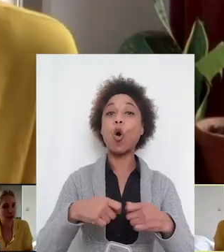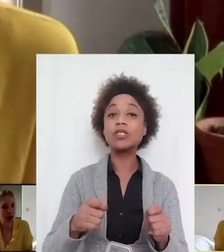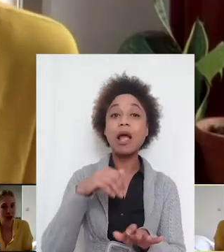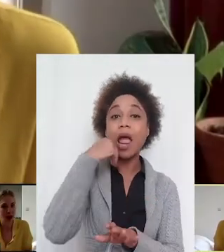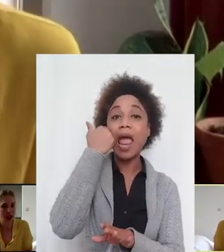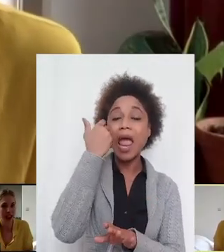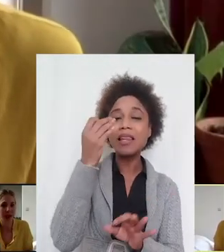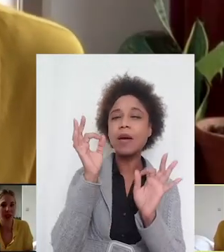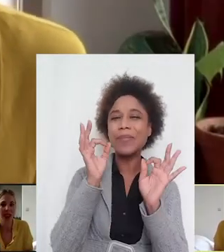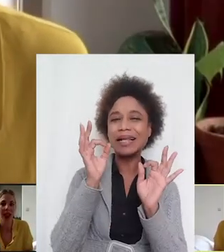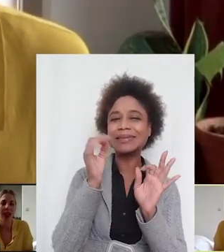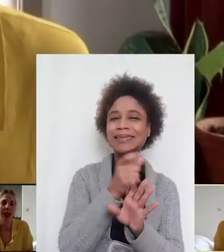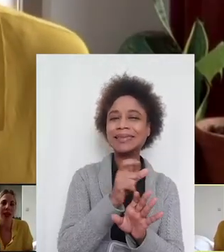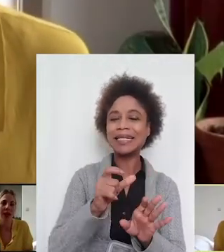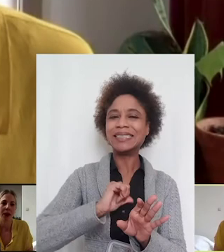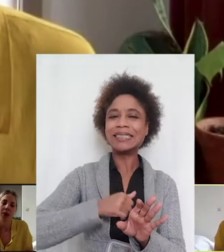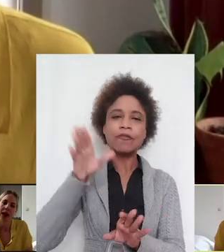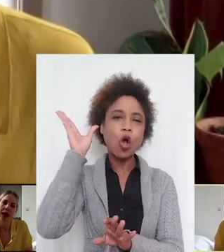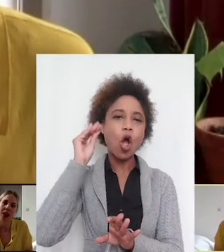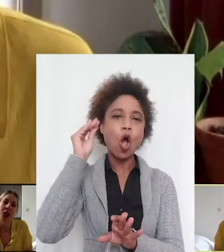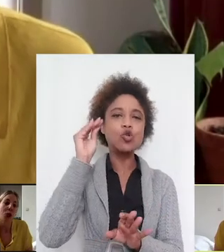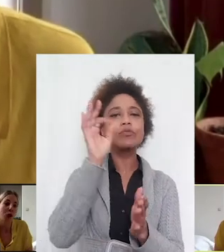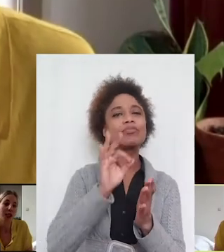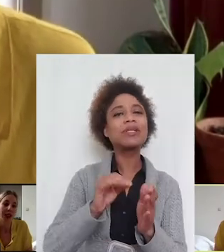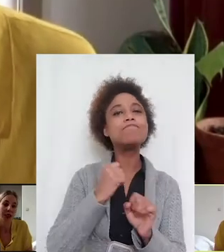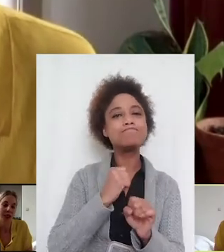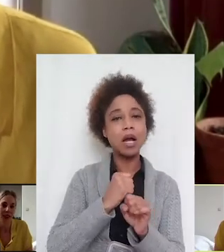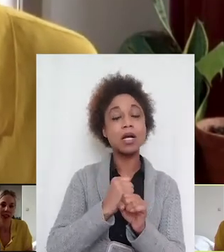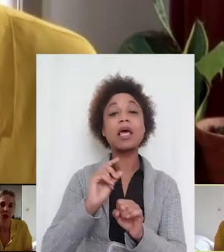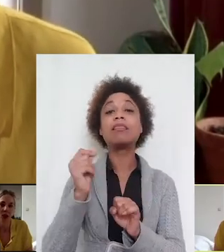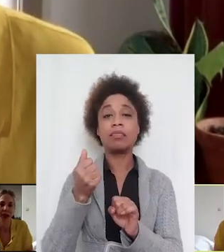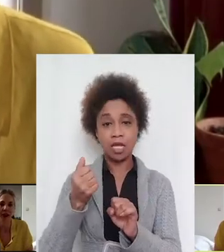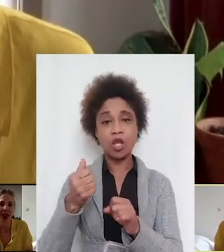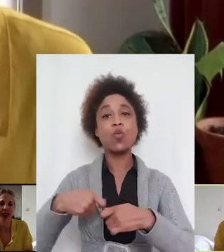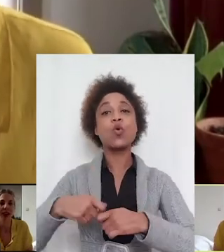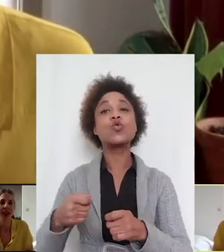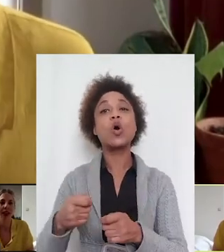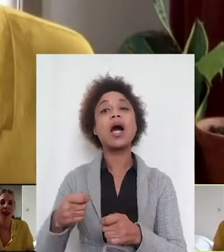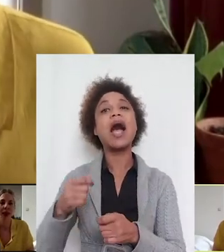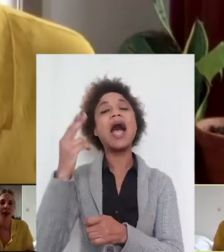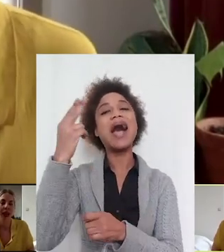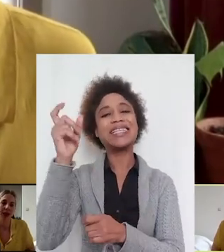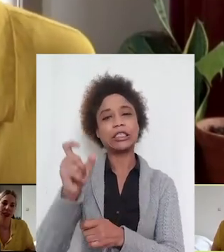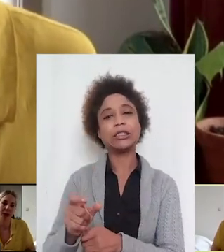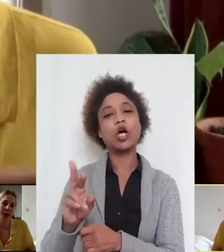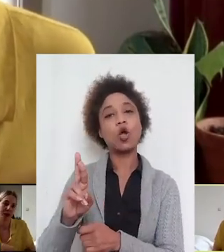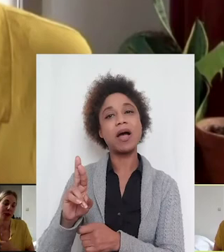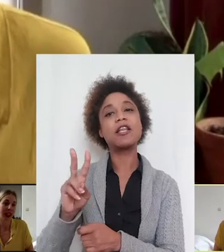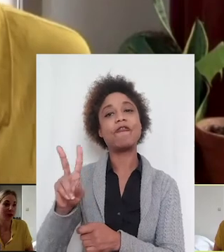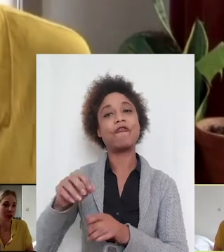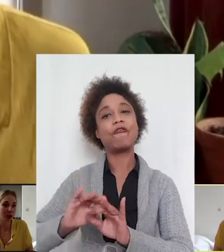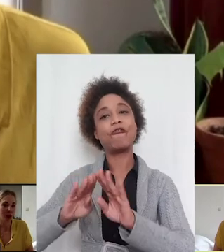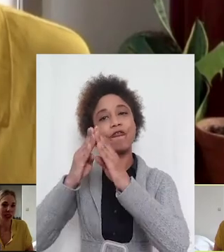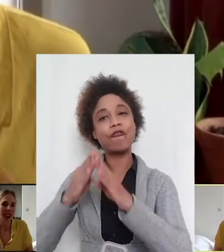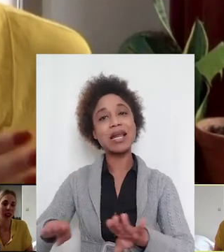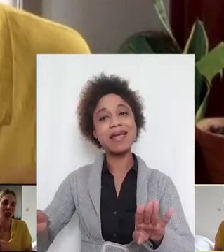zelf audiodescriptie. En bij een nieuwe voorstelling van actrice Romana Vrede repeteert er vanaf het begin van